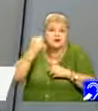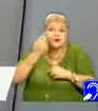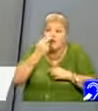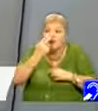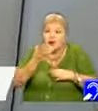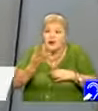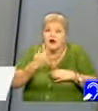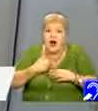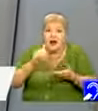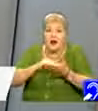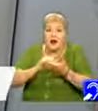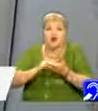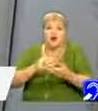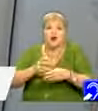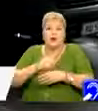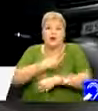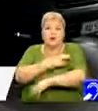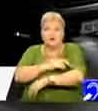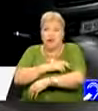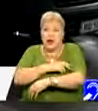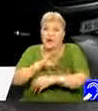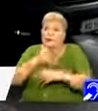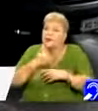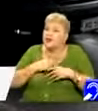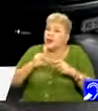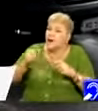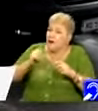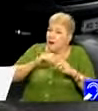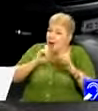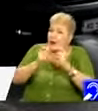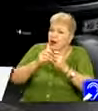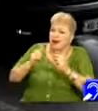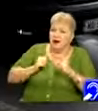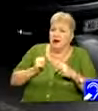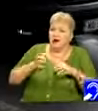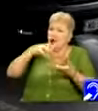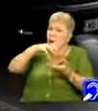Astfel, unitățile de primiri urgențe și paturile din spitale nu s-ar mai aglomera.